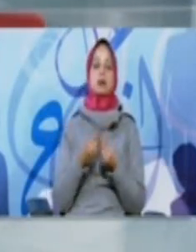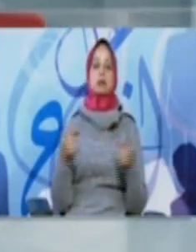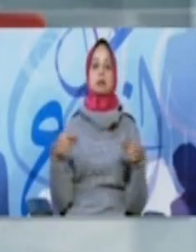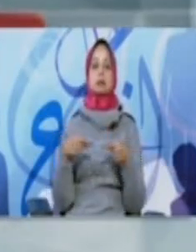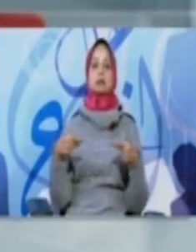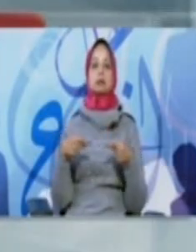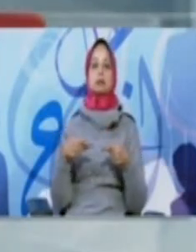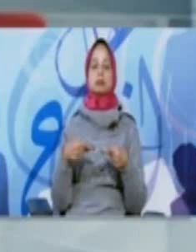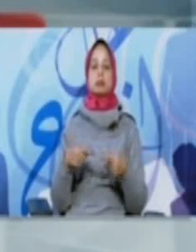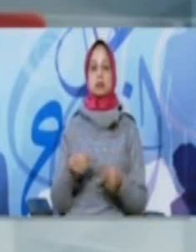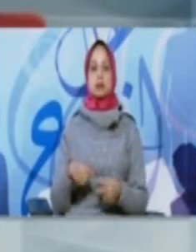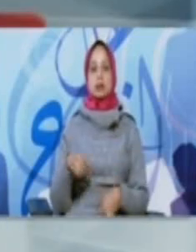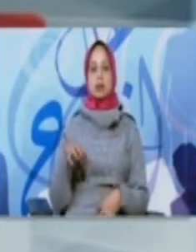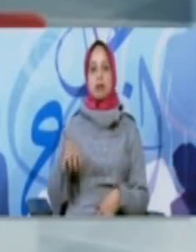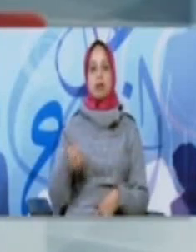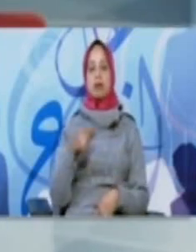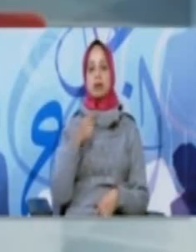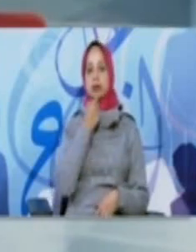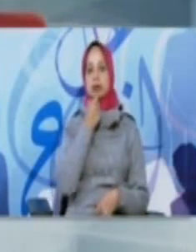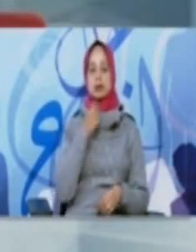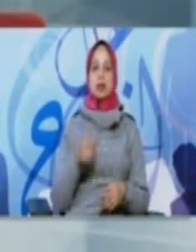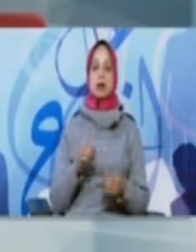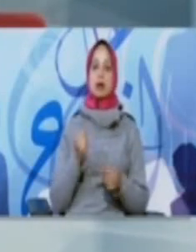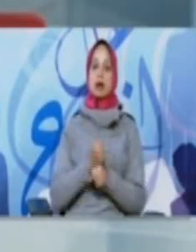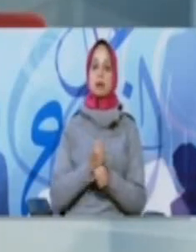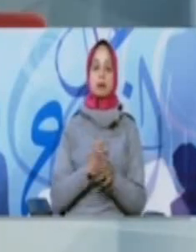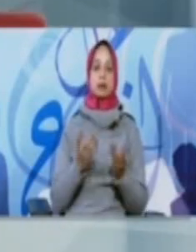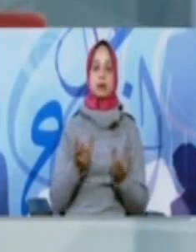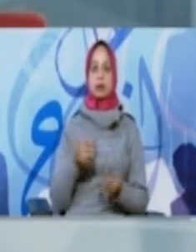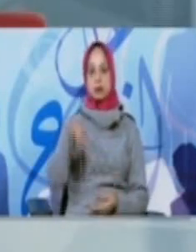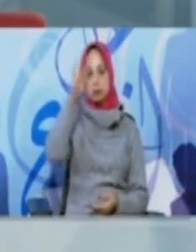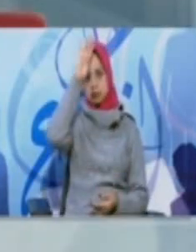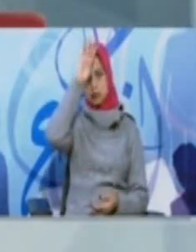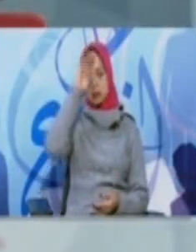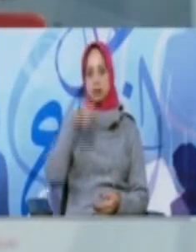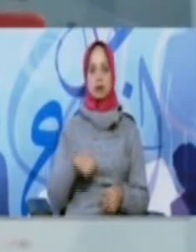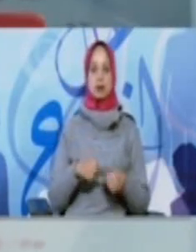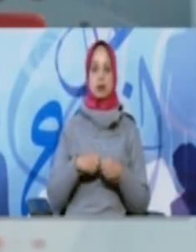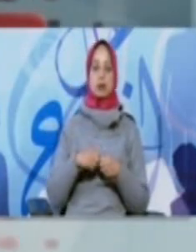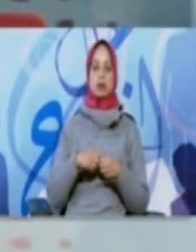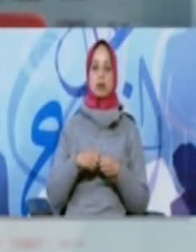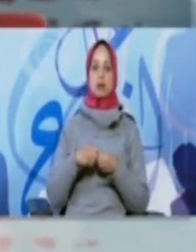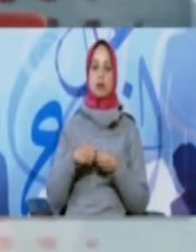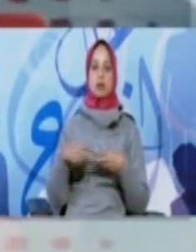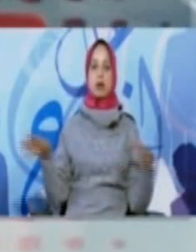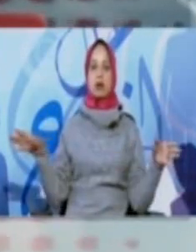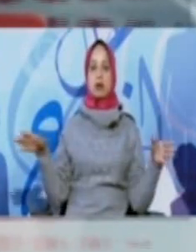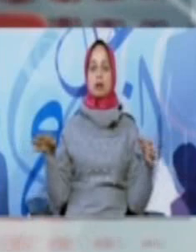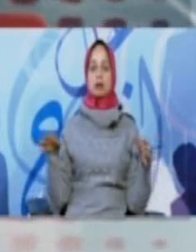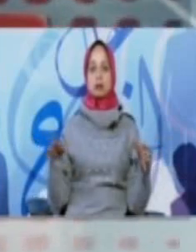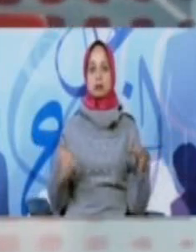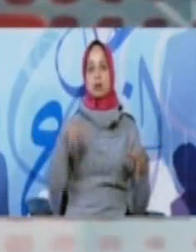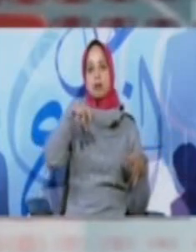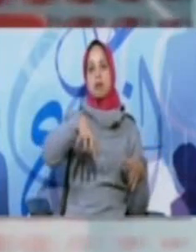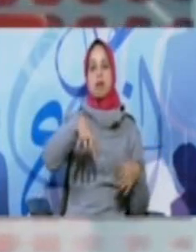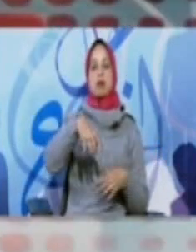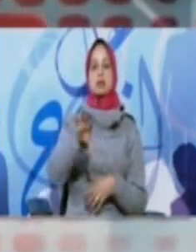الوفد وانجلترا. عامل ايه الملك؟ ركز في دي كده. حل البرلمان